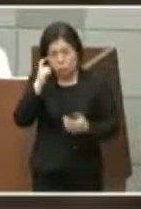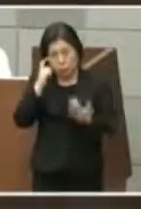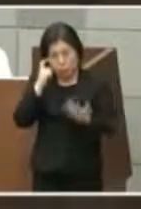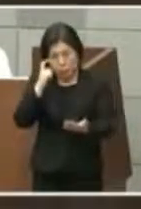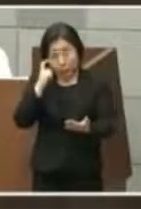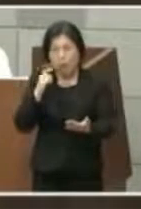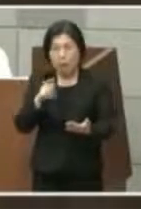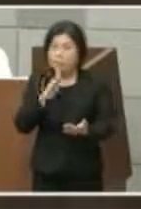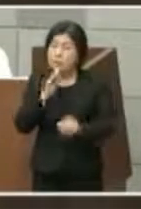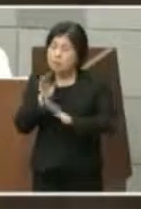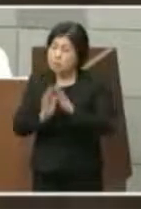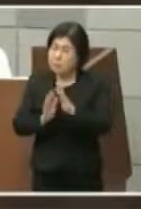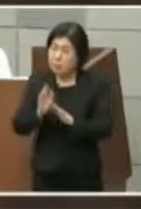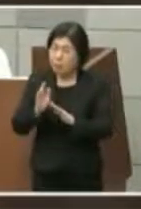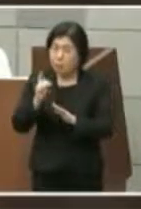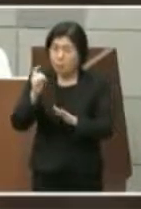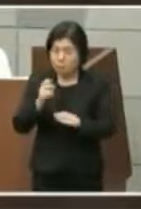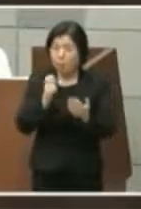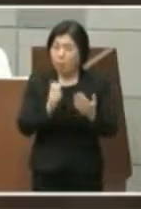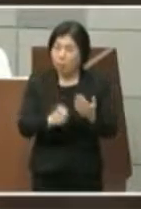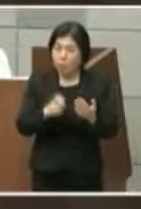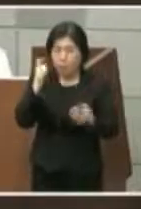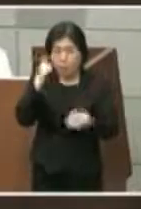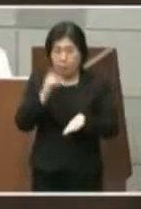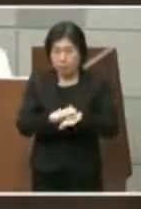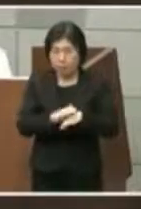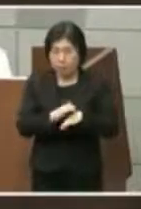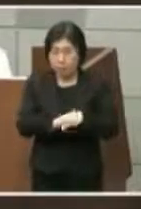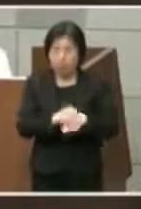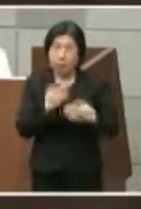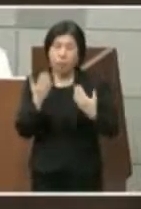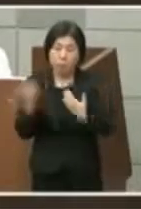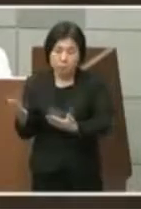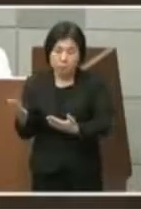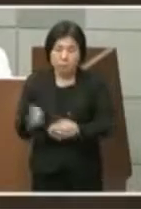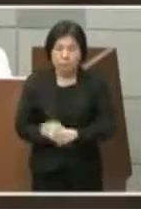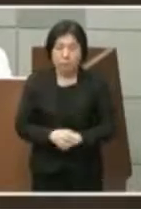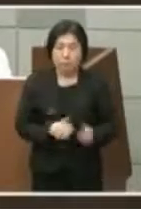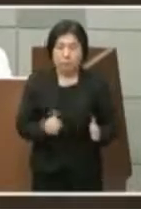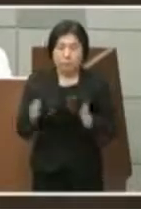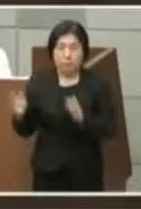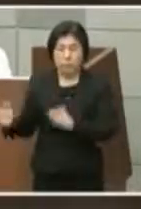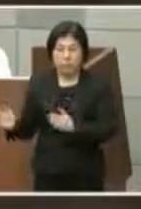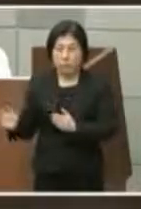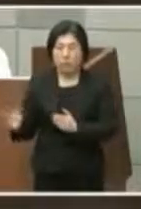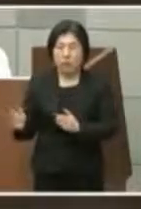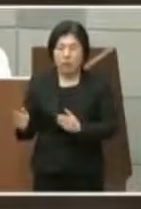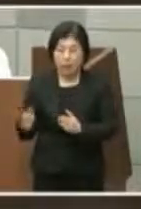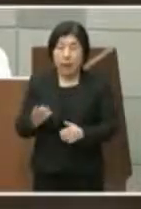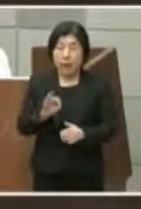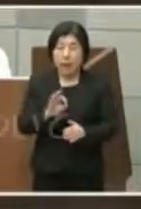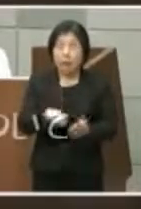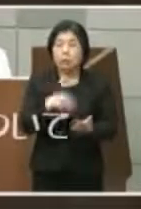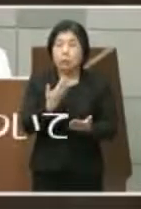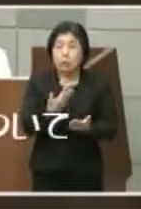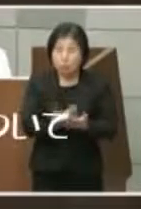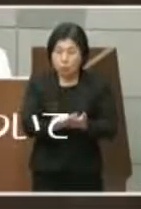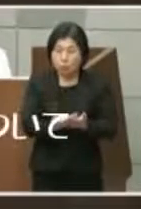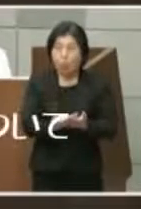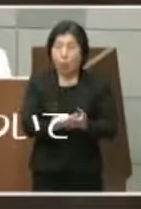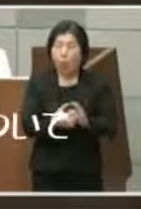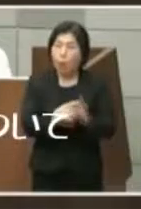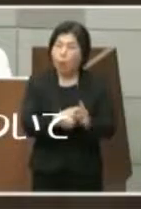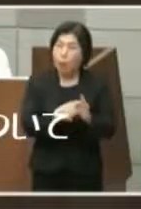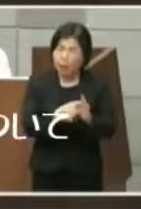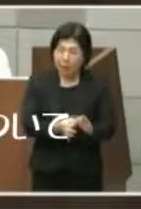的見解、認識を問います。3点目は、徴税理員でない職員が税情